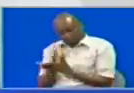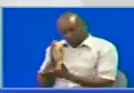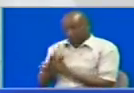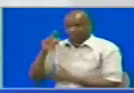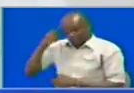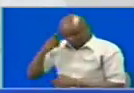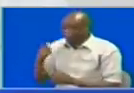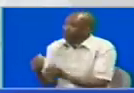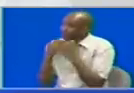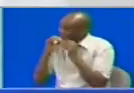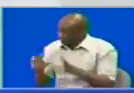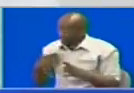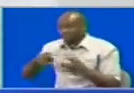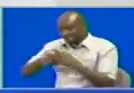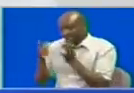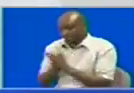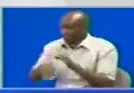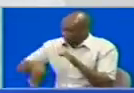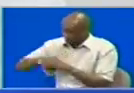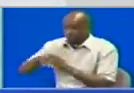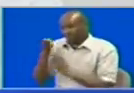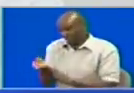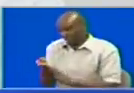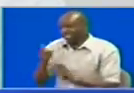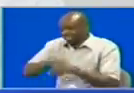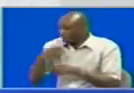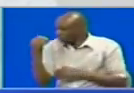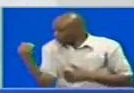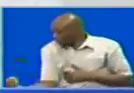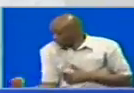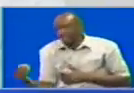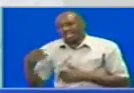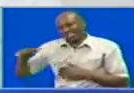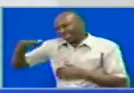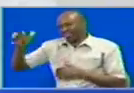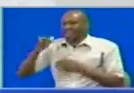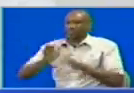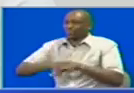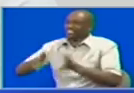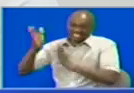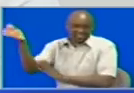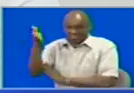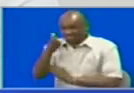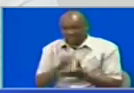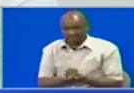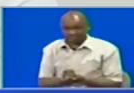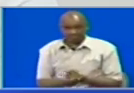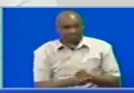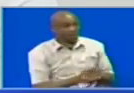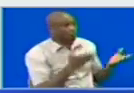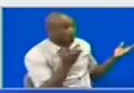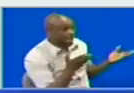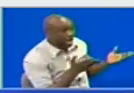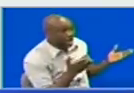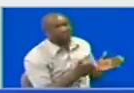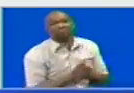kama goalkeeper, nilianza kama mchezaji wa ndani. Naam. Tukiwa wadogo katika mitaani kwenye street huko. Wapi huko mitaa ya wapi?